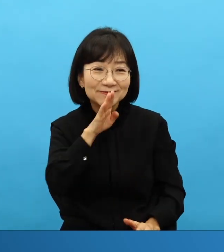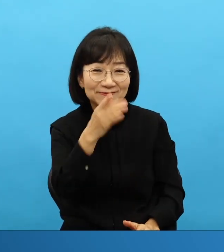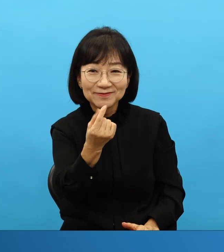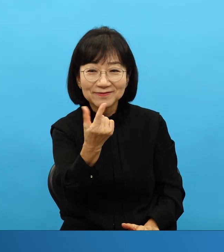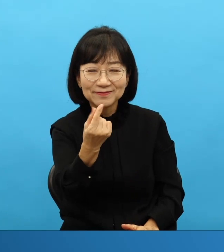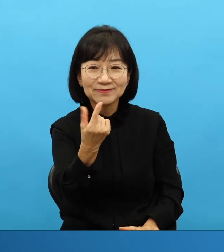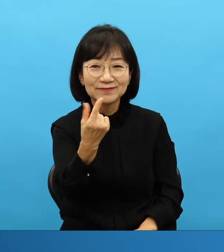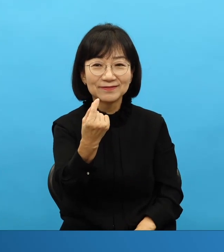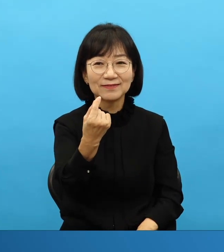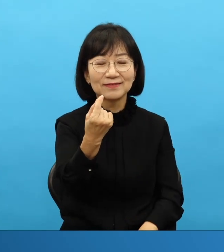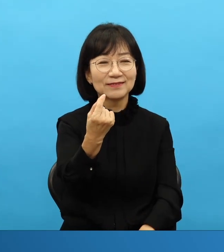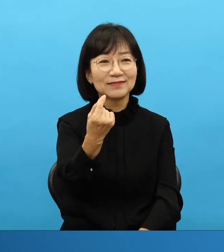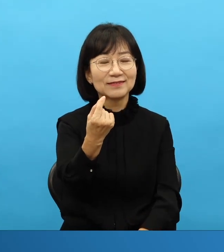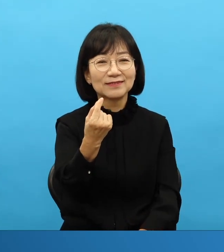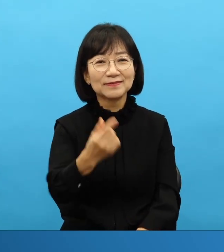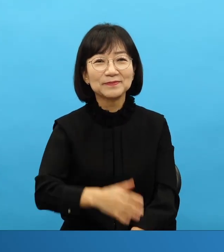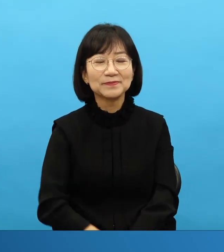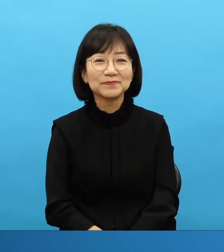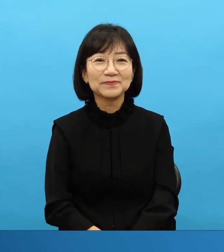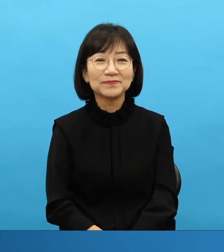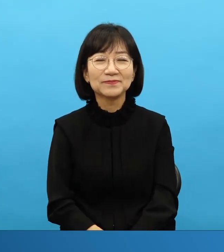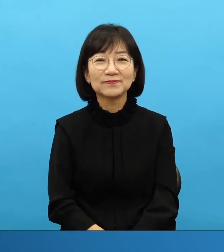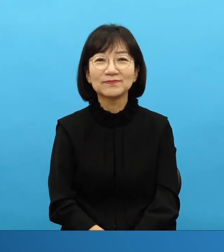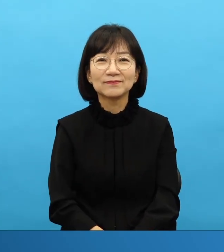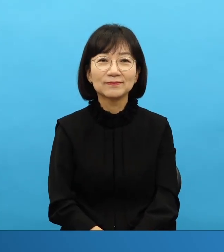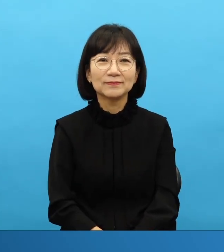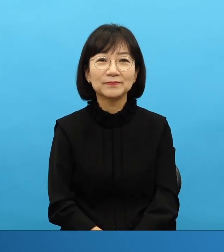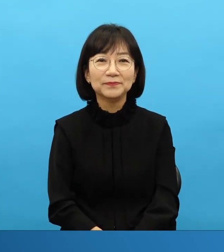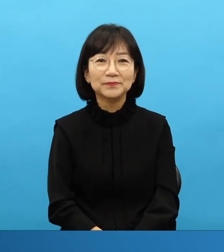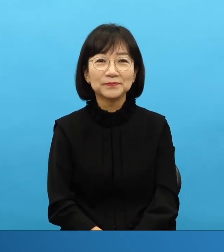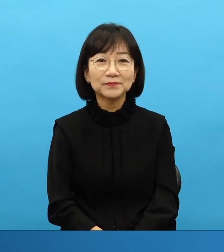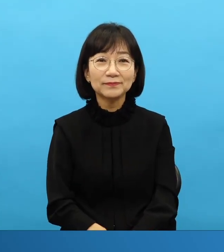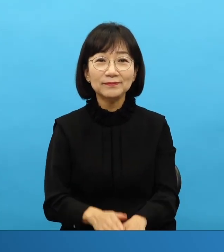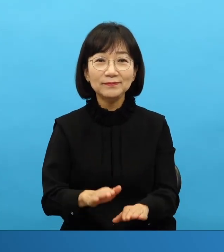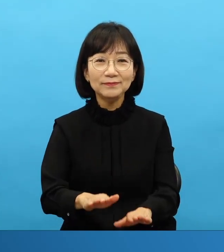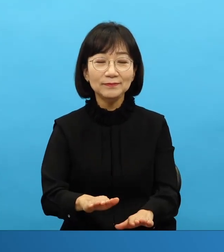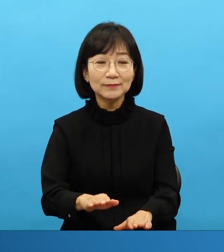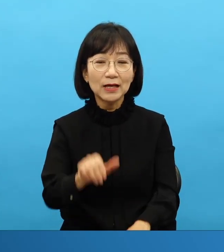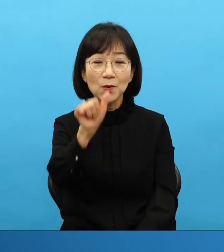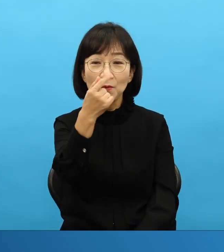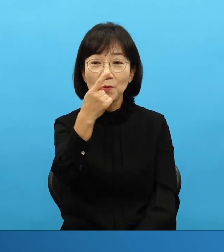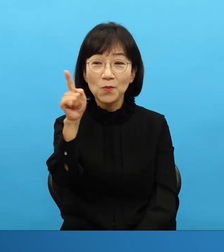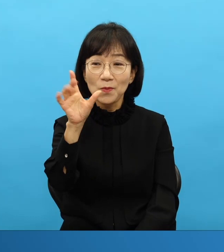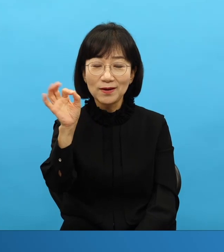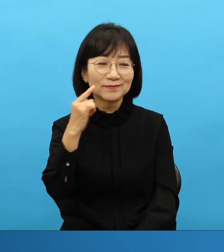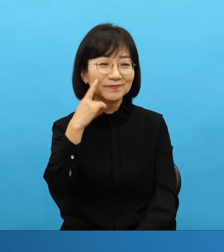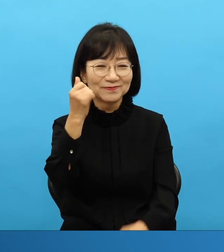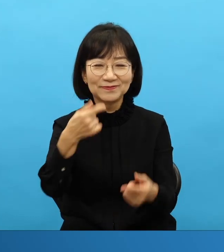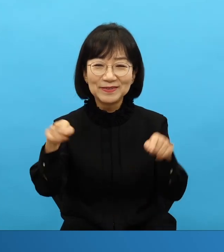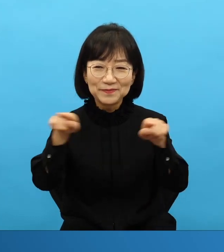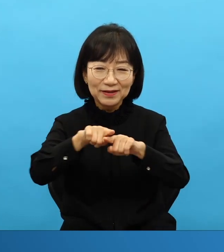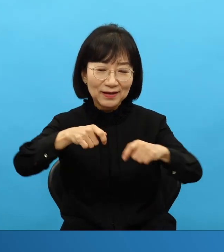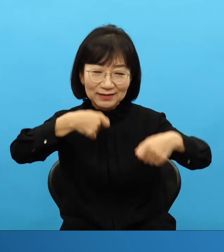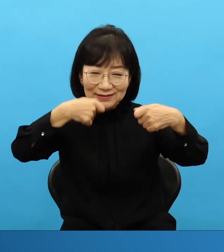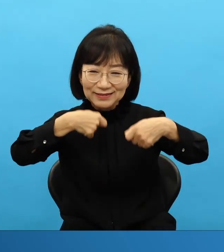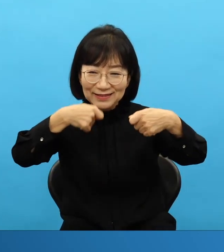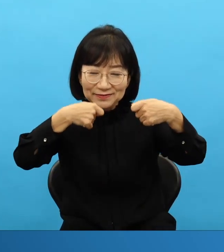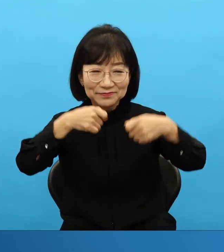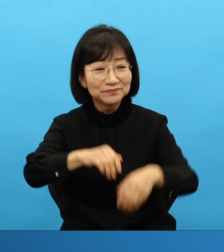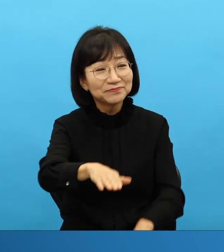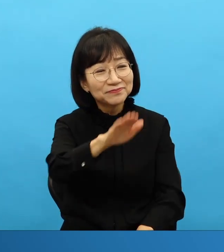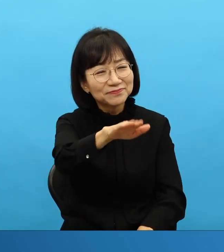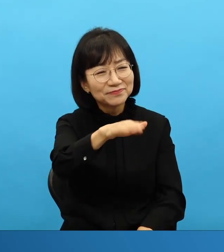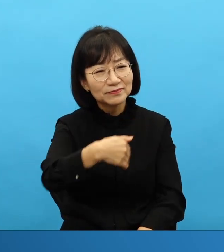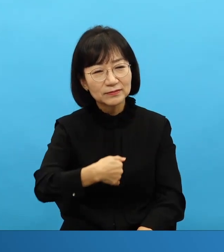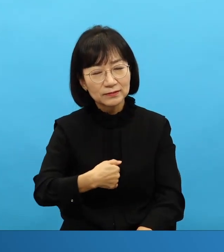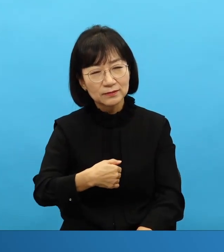米汤，会觉得啊，都吃完了。 제가 황 목사님 식사를 하면서 황 목사님이 좋겠습니다 그랬어요. 我今